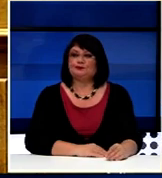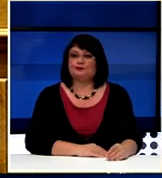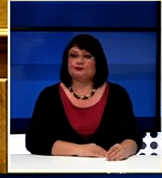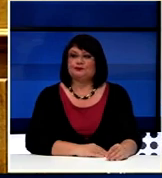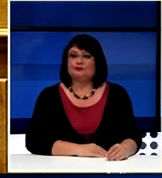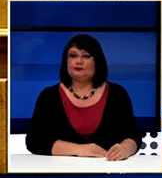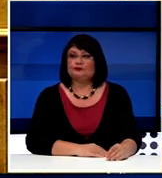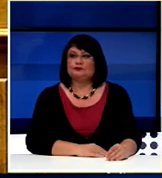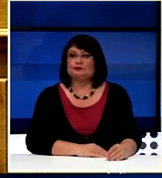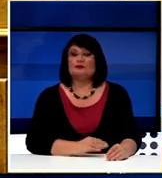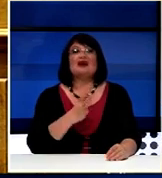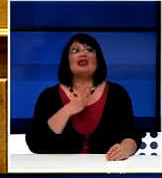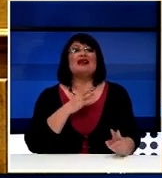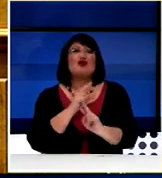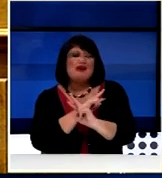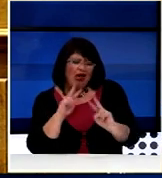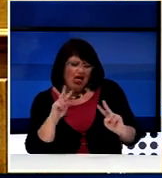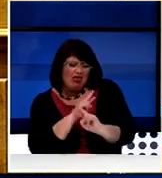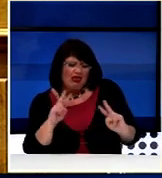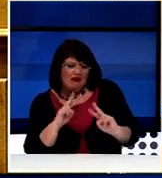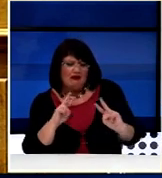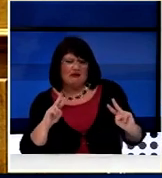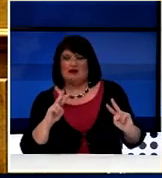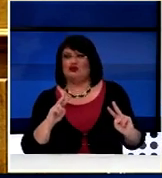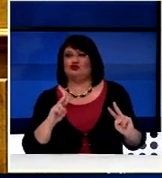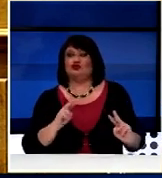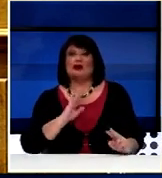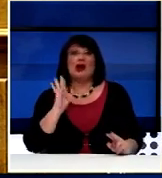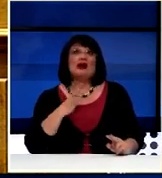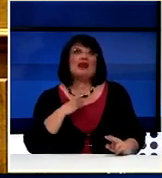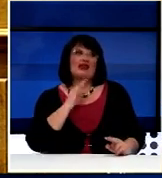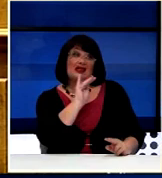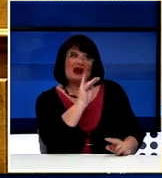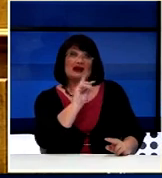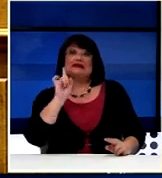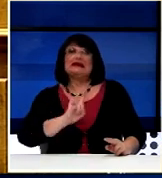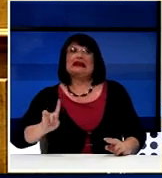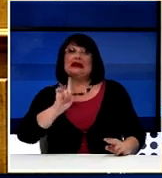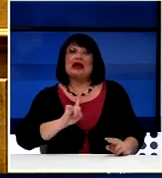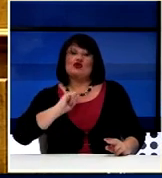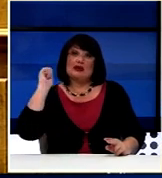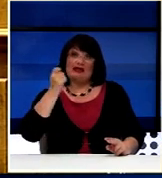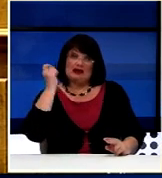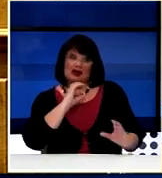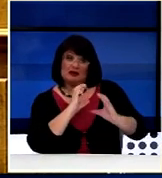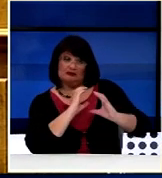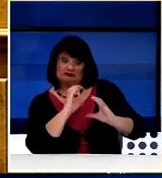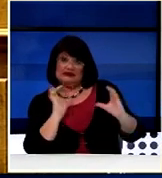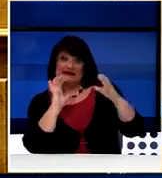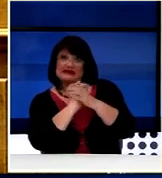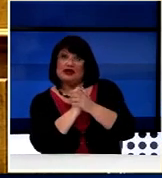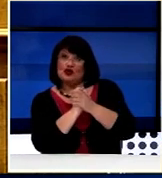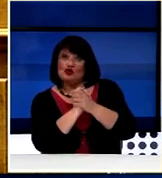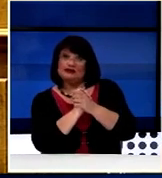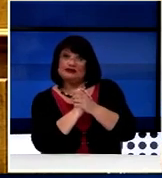Θέλω να είμαι απολύτως ξεκάθαρος. Αν θέλετε, κύριε Μητσοτάκη, πραγματικά εθνική συνεννόηση